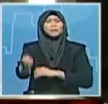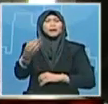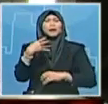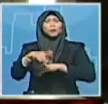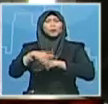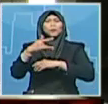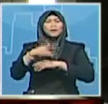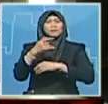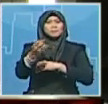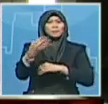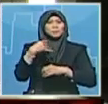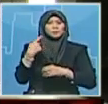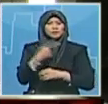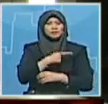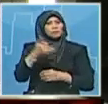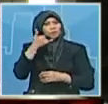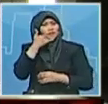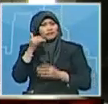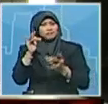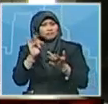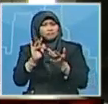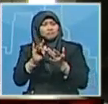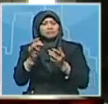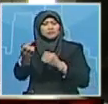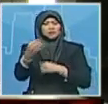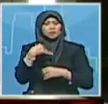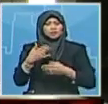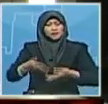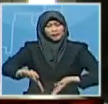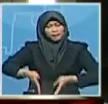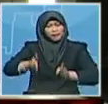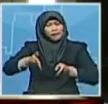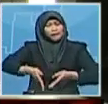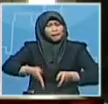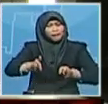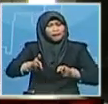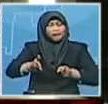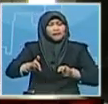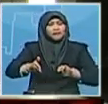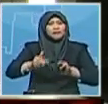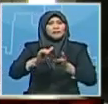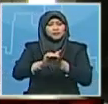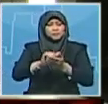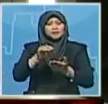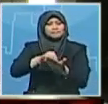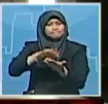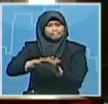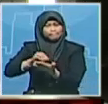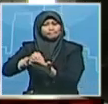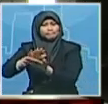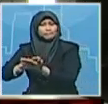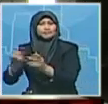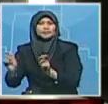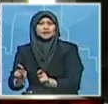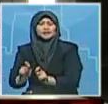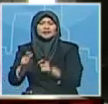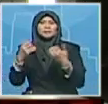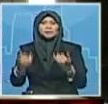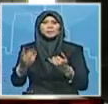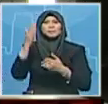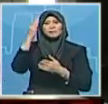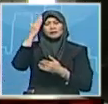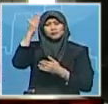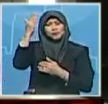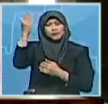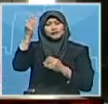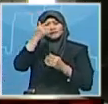Brother Lando ini akan berhubung dengan saya, memaklumkan keadaan jalan di mana dan sebagainya untuk kita ambil tindakan. Dan alhamdulillah setakat ini